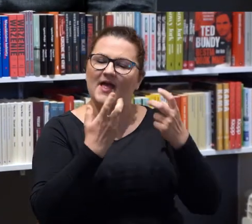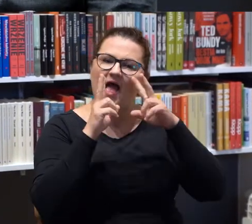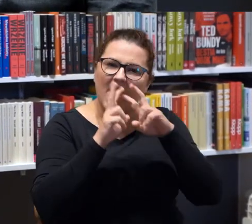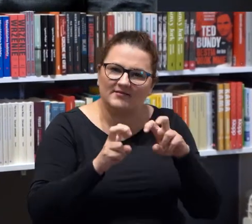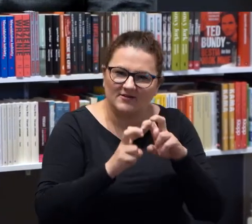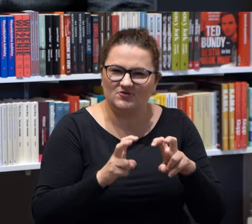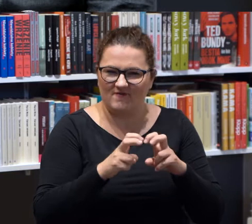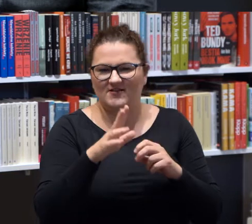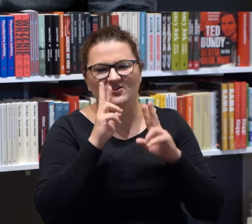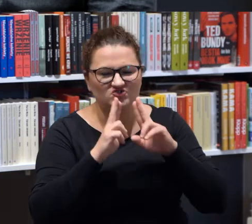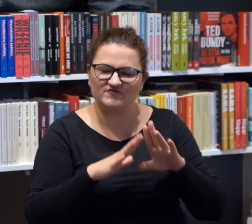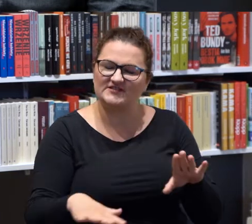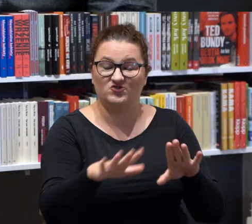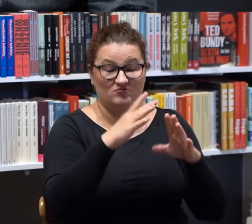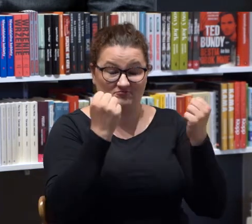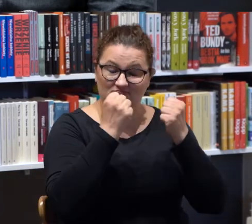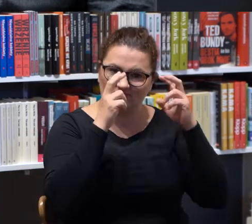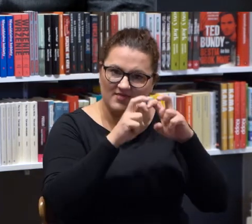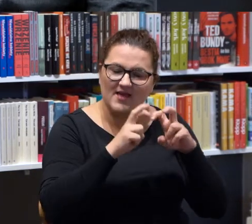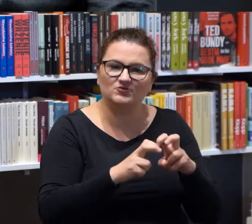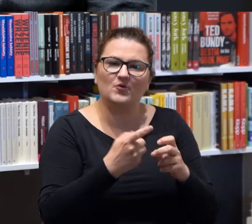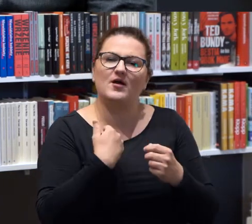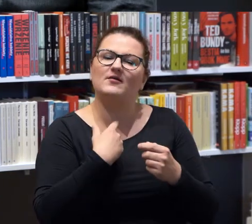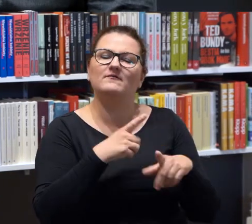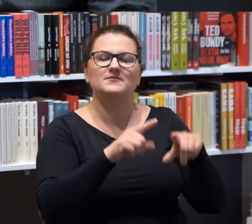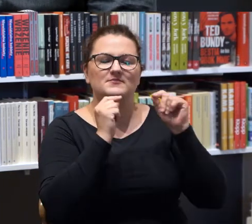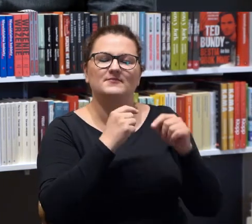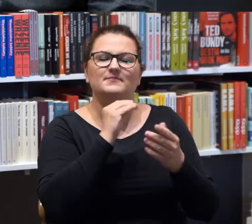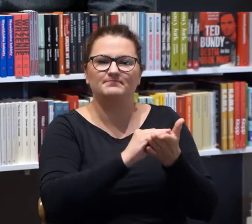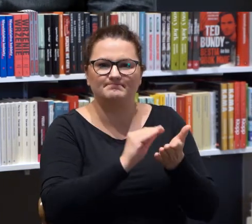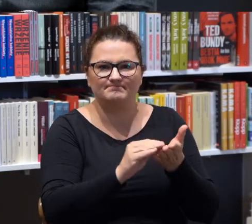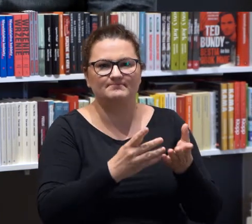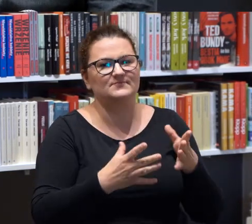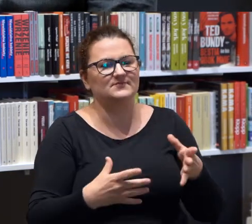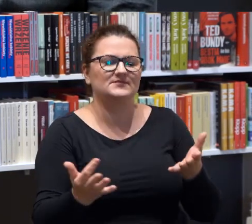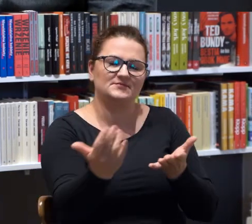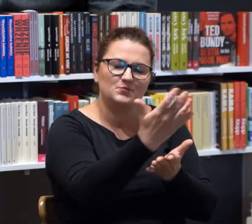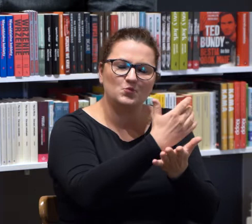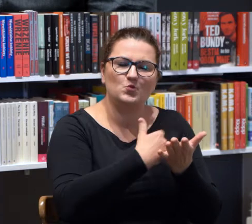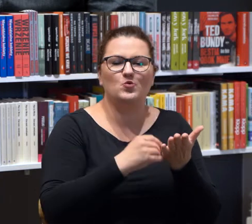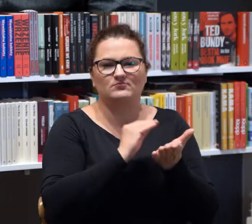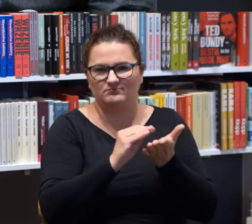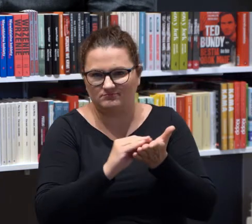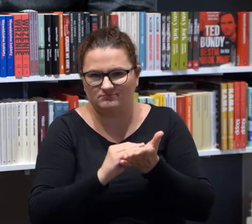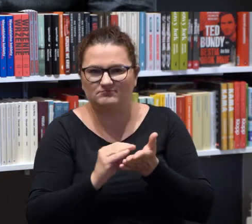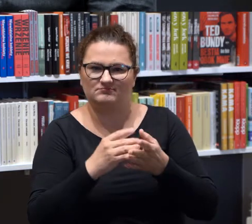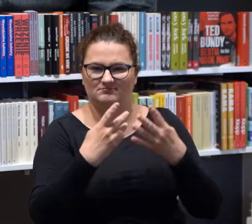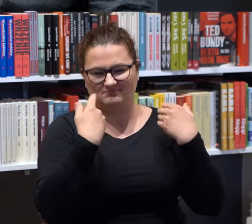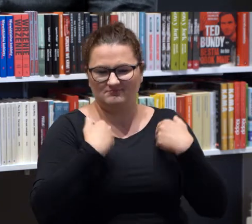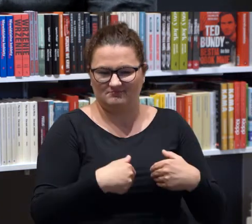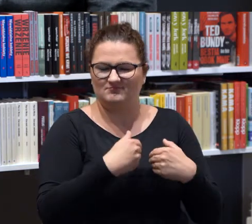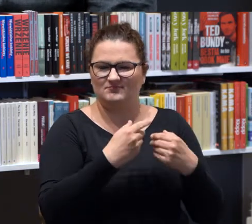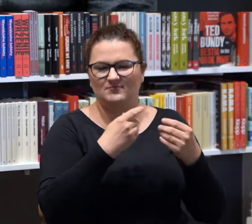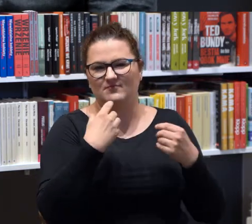analizowanie rzeczywistości osoba, która zdecydowała się napisać w pewnym momencie zbiór esejów autobiograficznych. To się nazywa O tym się nie mówi. I